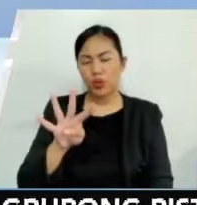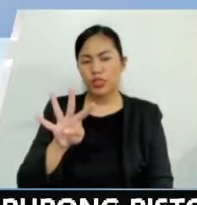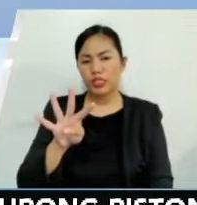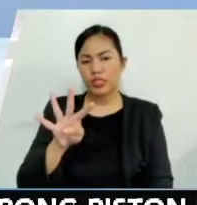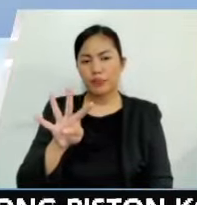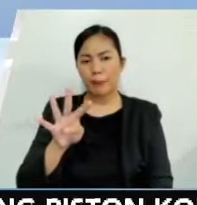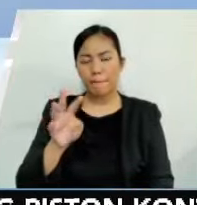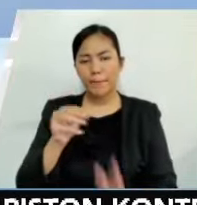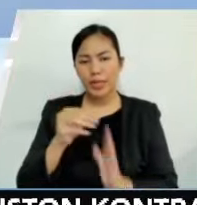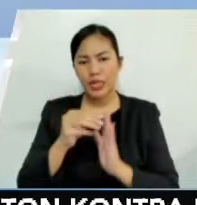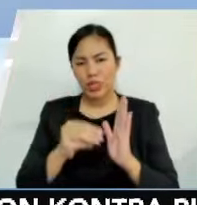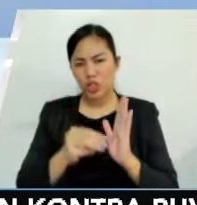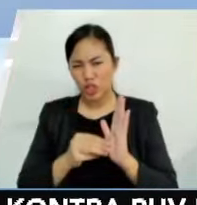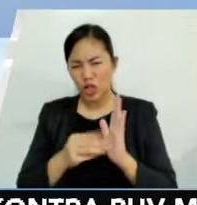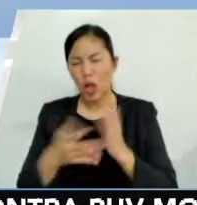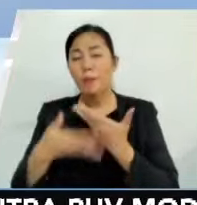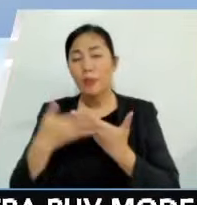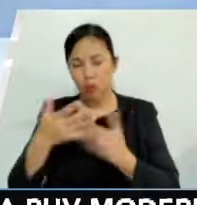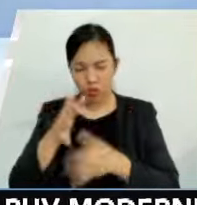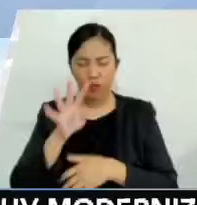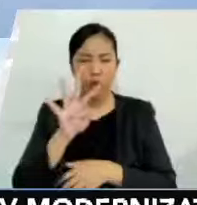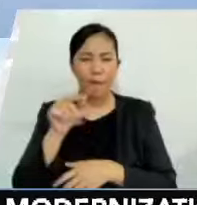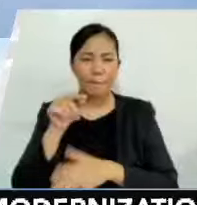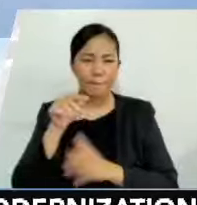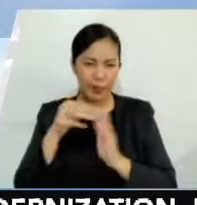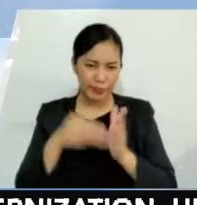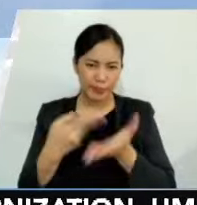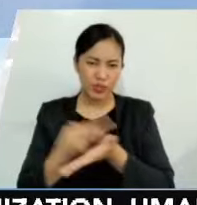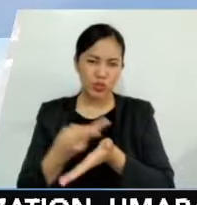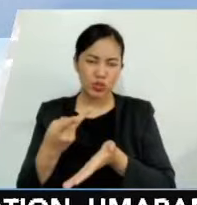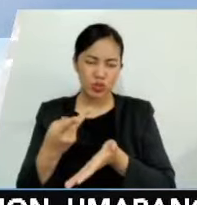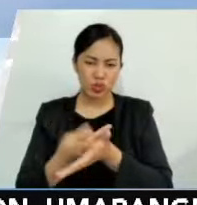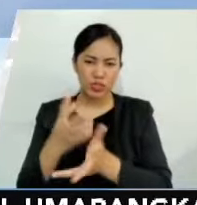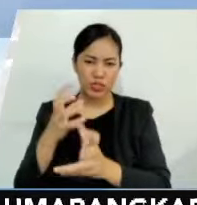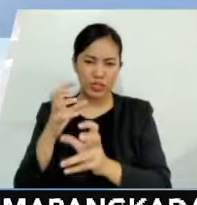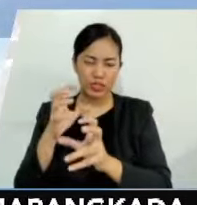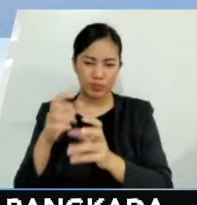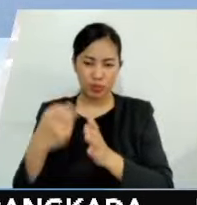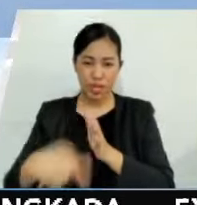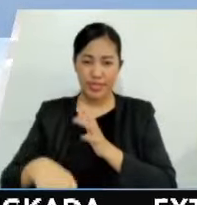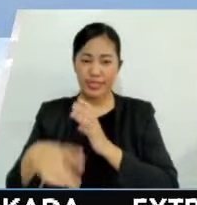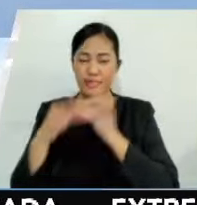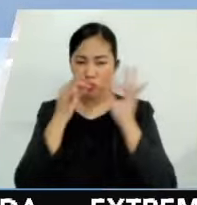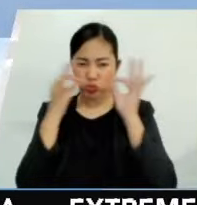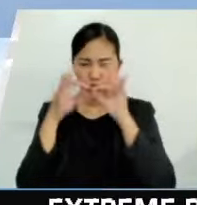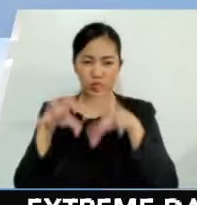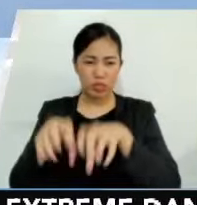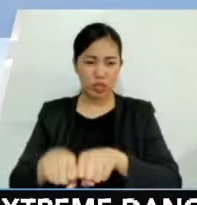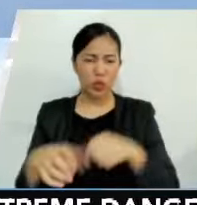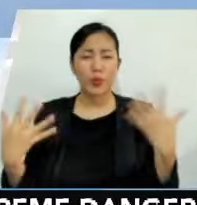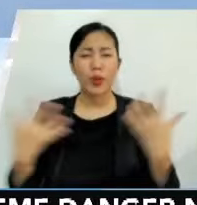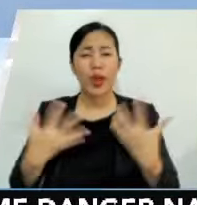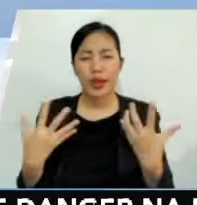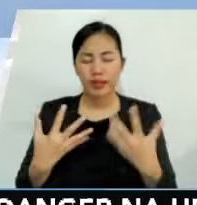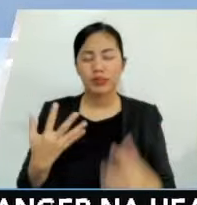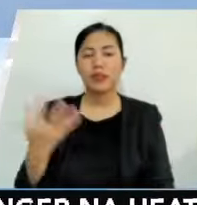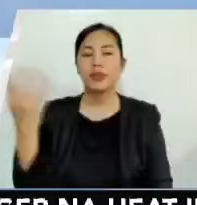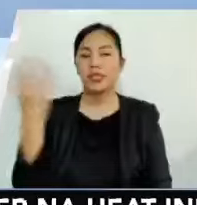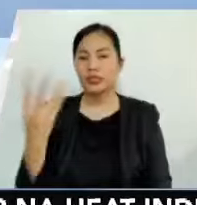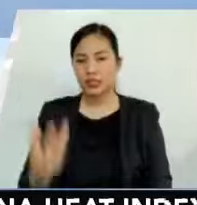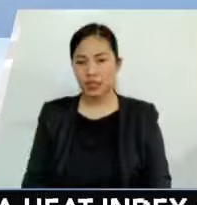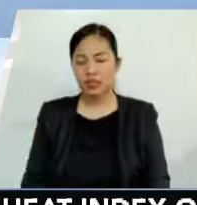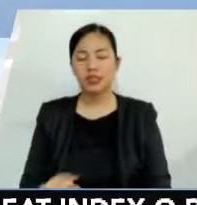umanoy shabu ang nasabat sa buy-bus operation sa Barangay Santol sa Balayan, Batangas. Arestado po ang suspect na